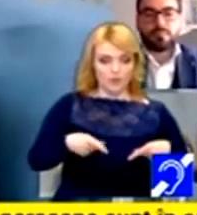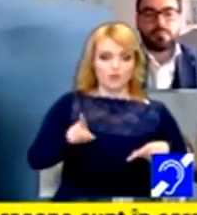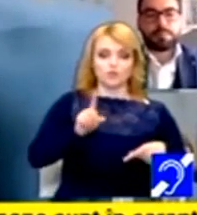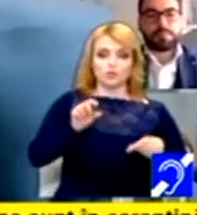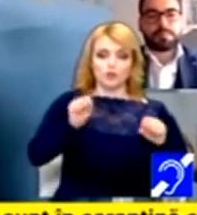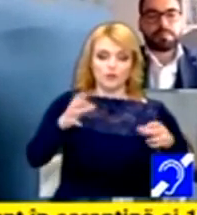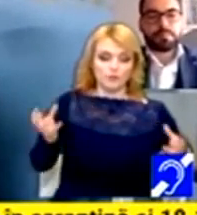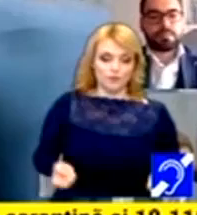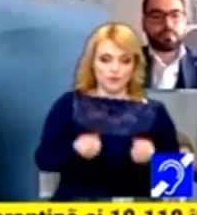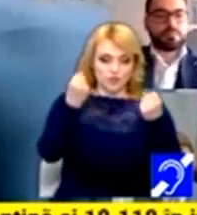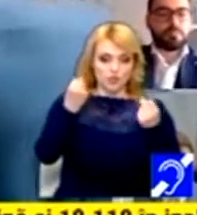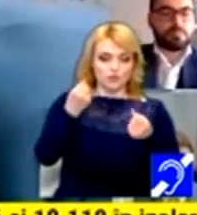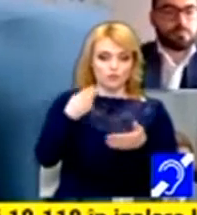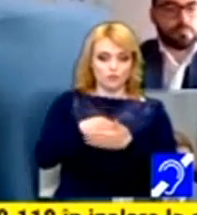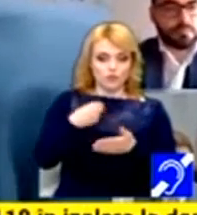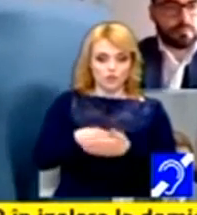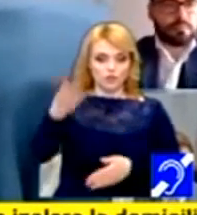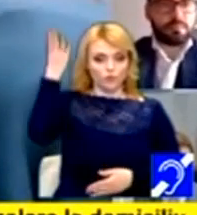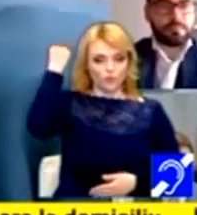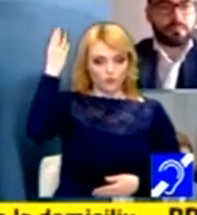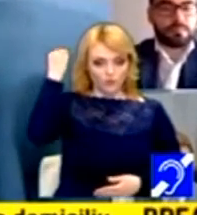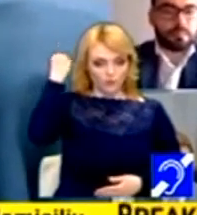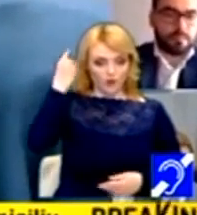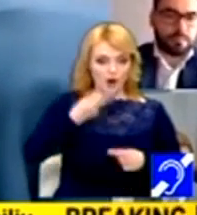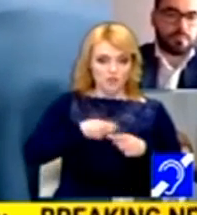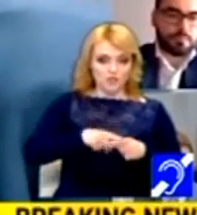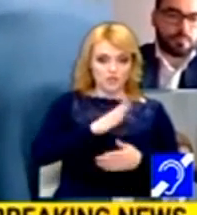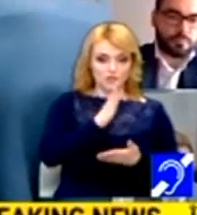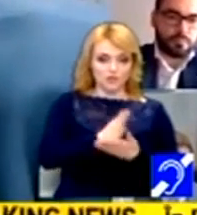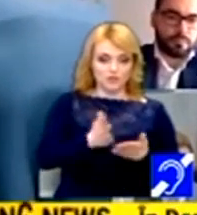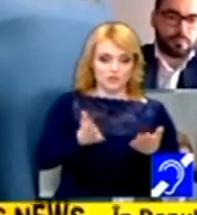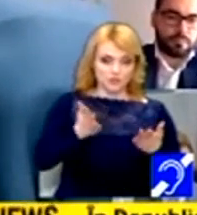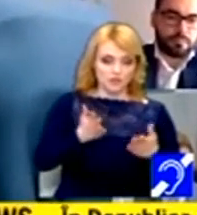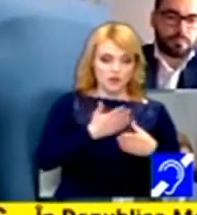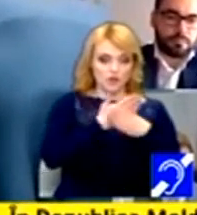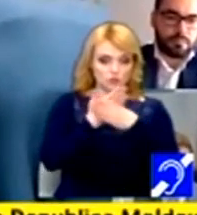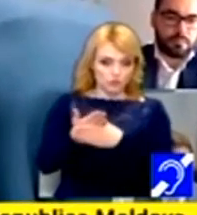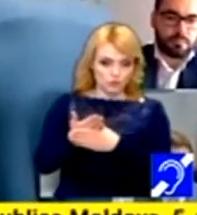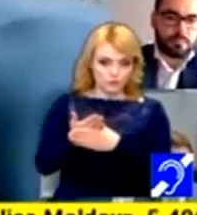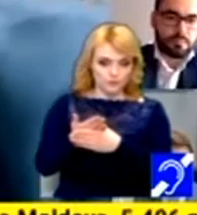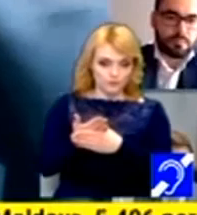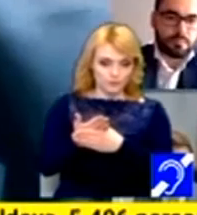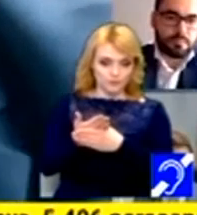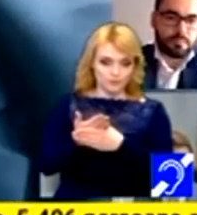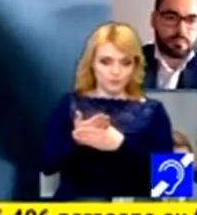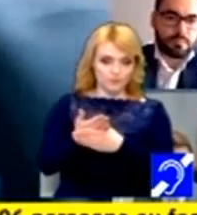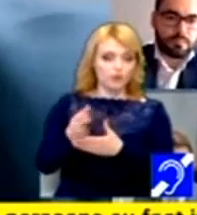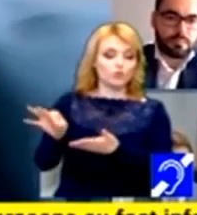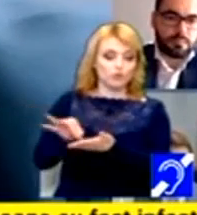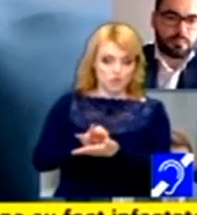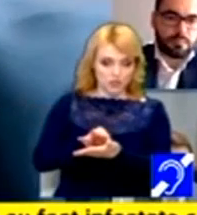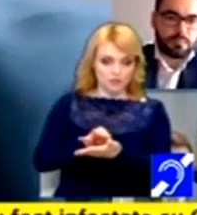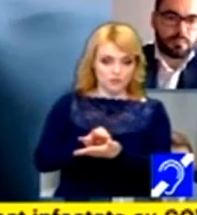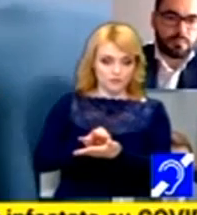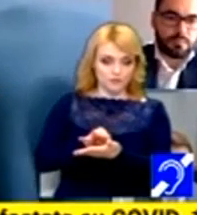să susținem bugetul Moldovei. Asta este cu siguranță asistența de urgență,